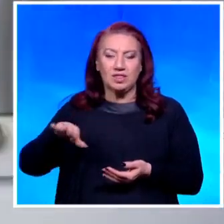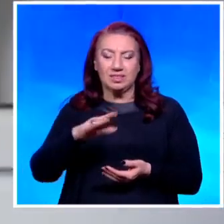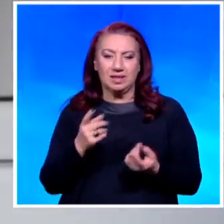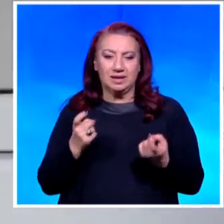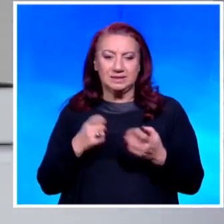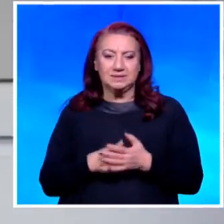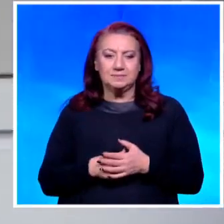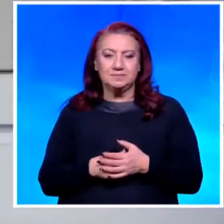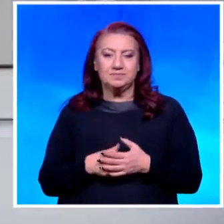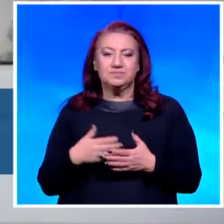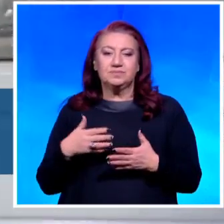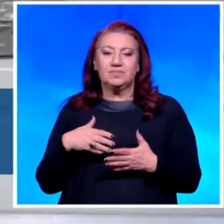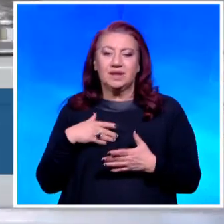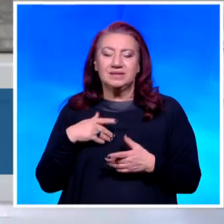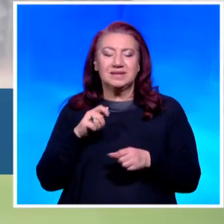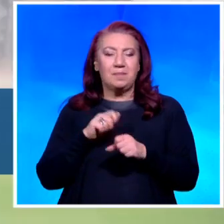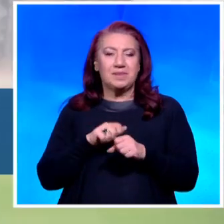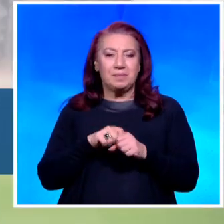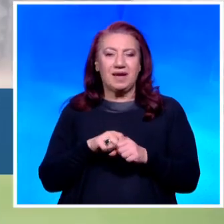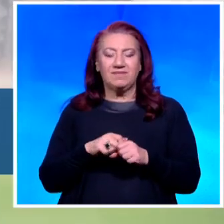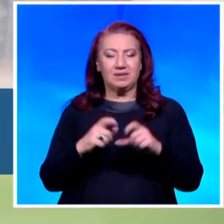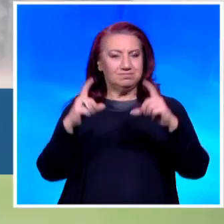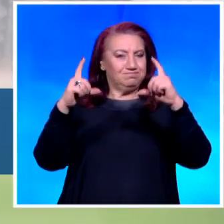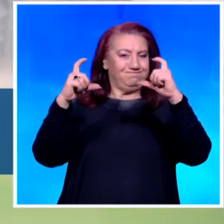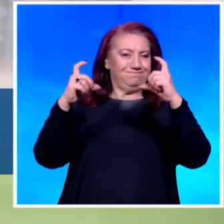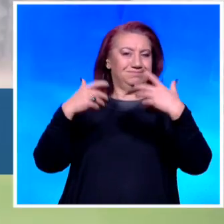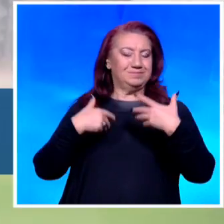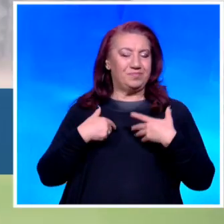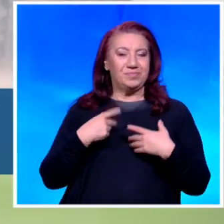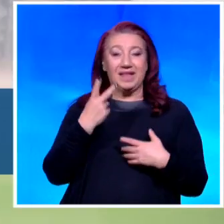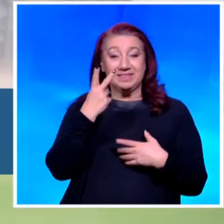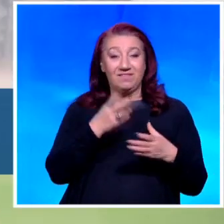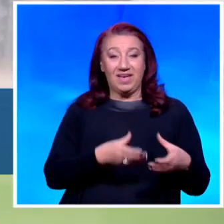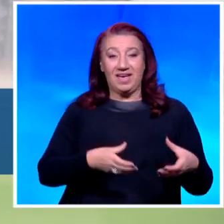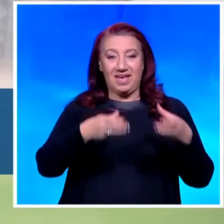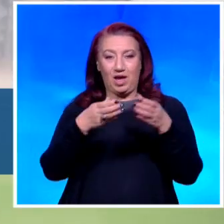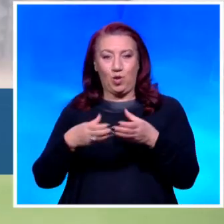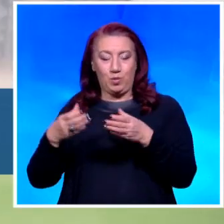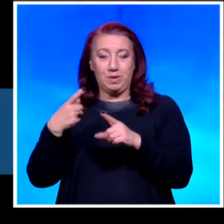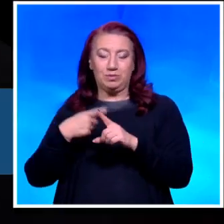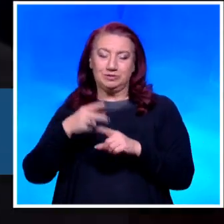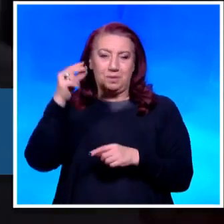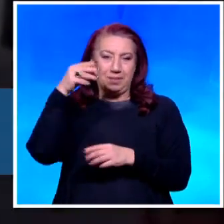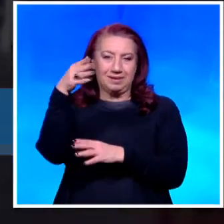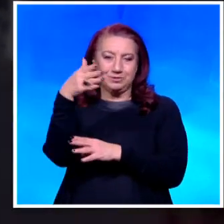Искам да си направим селфи с двете купи. И с българското знаме. Това е задоволително.